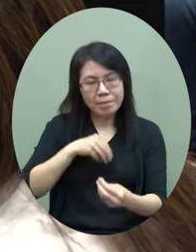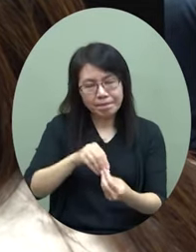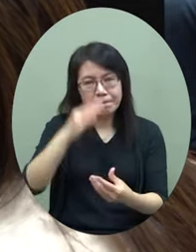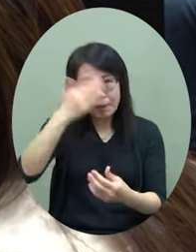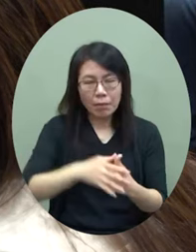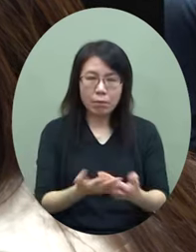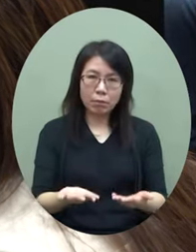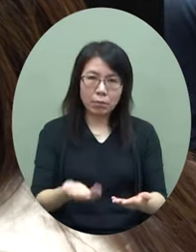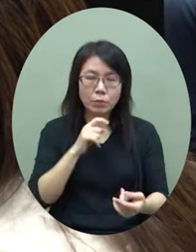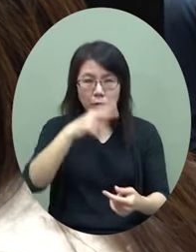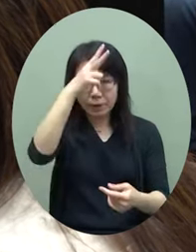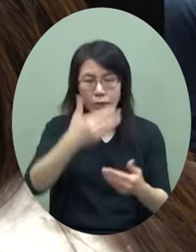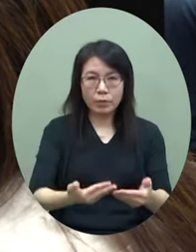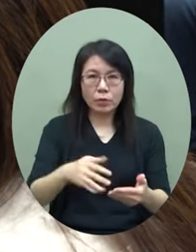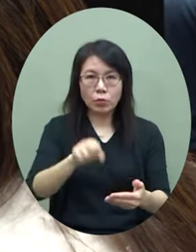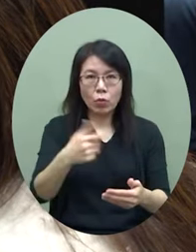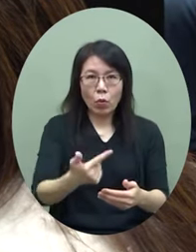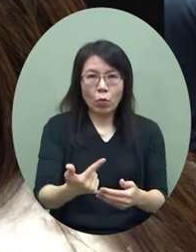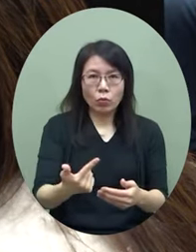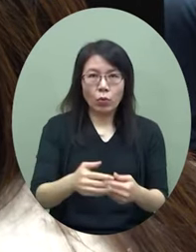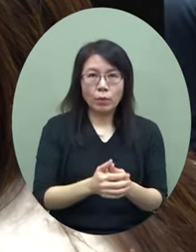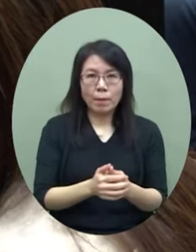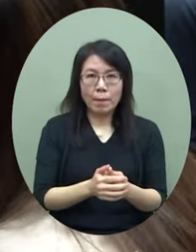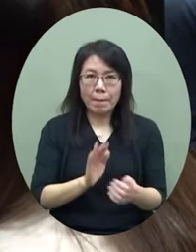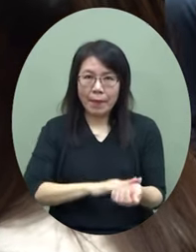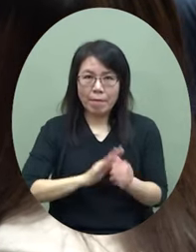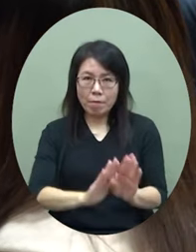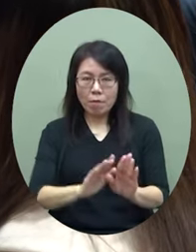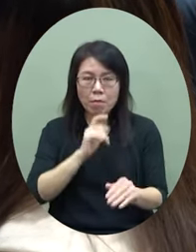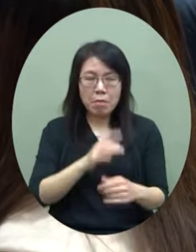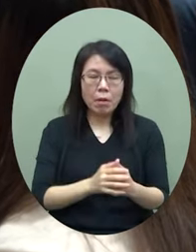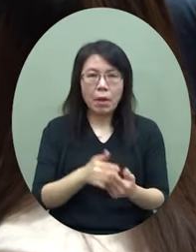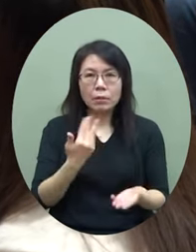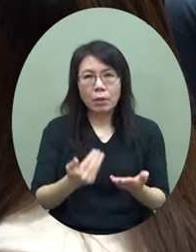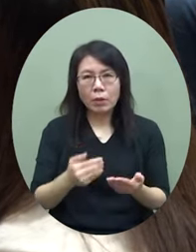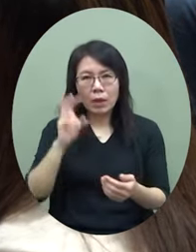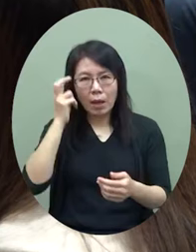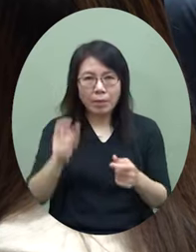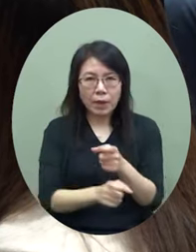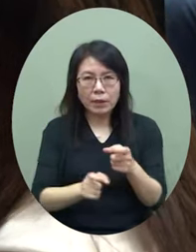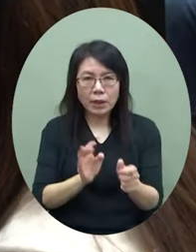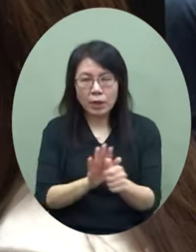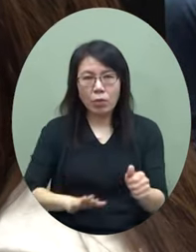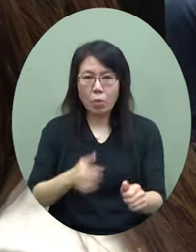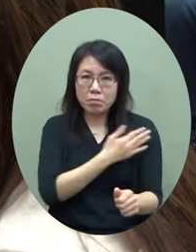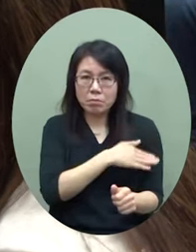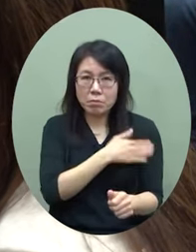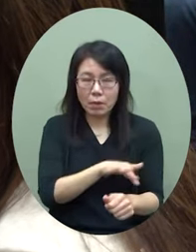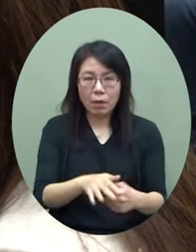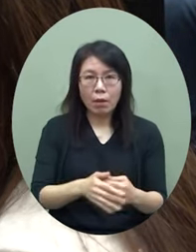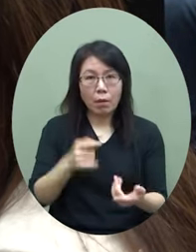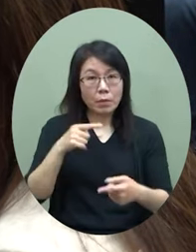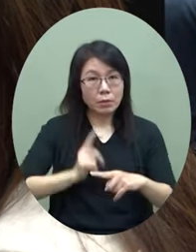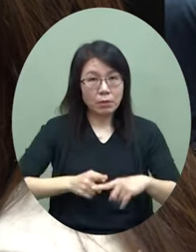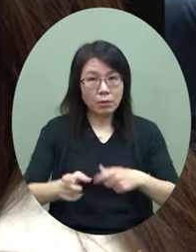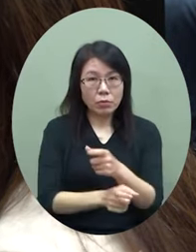其实见到政府今次用了这么大的力度去抗疫甚至不考虑经济上的影响是否意味着其实商